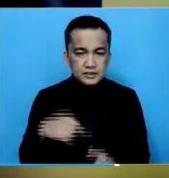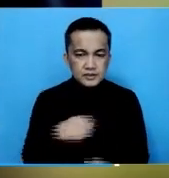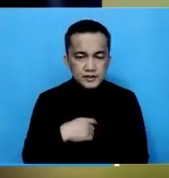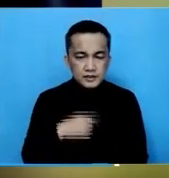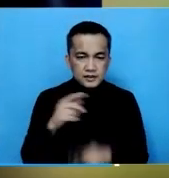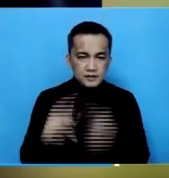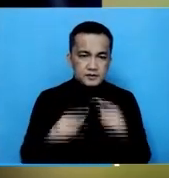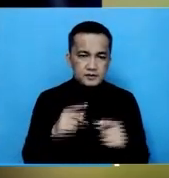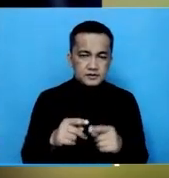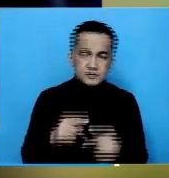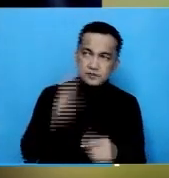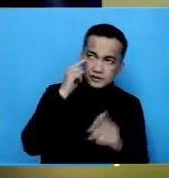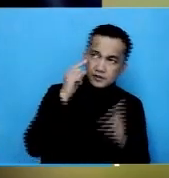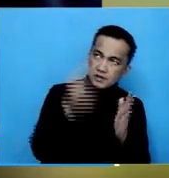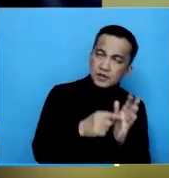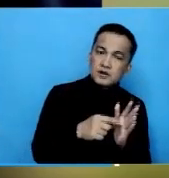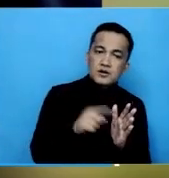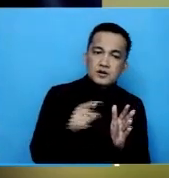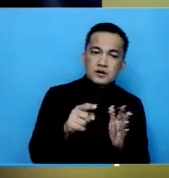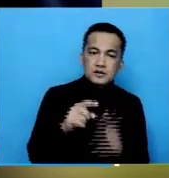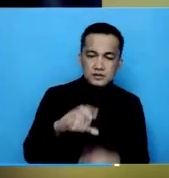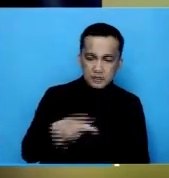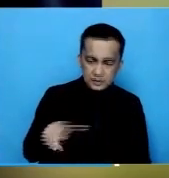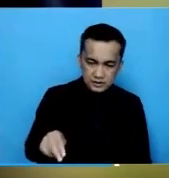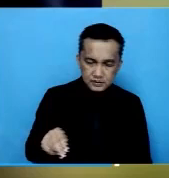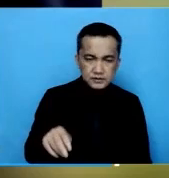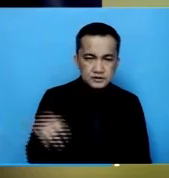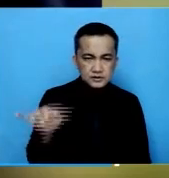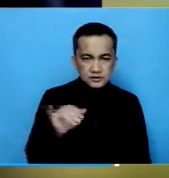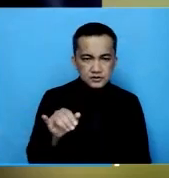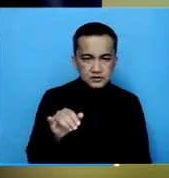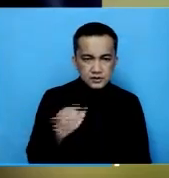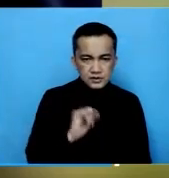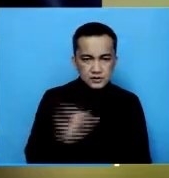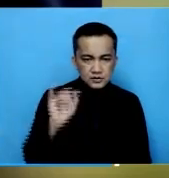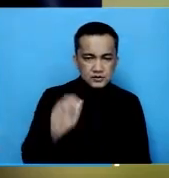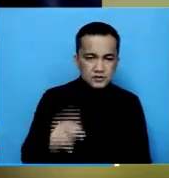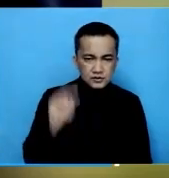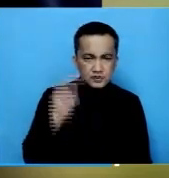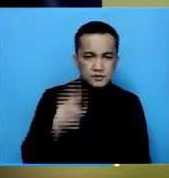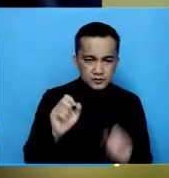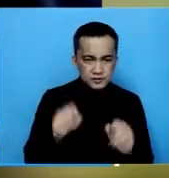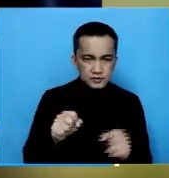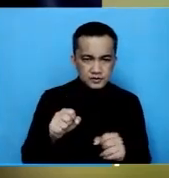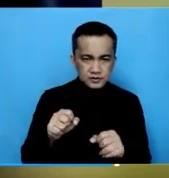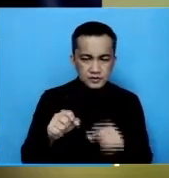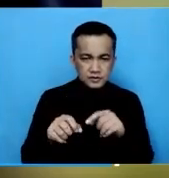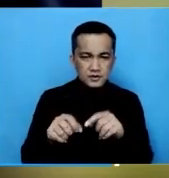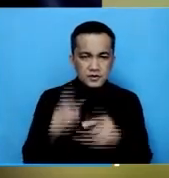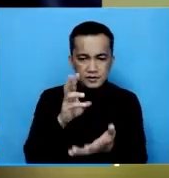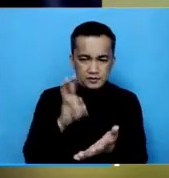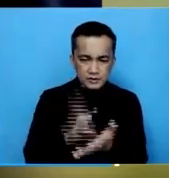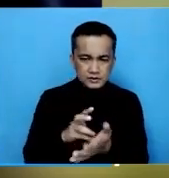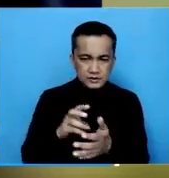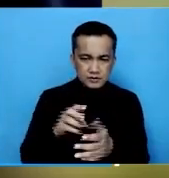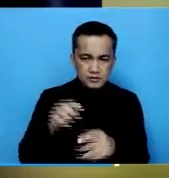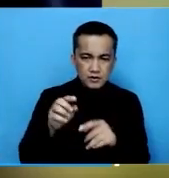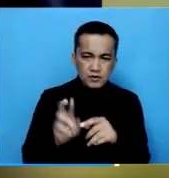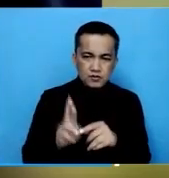bilang na-identify po yung Cagayan, pati yung Ilocos Norte as possible drop zones?